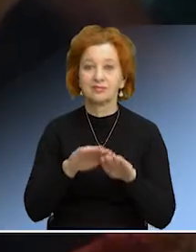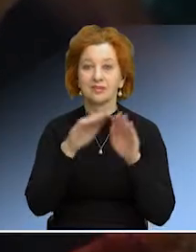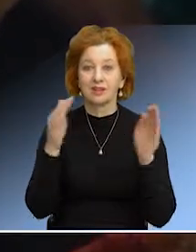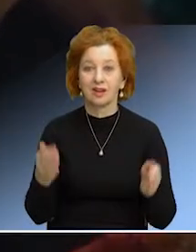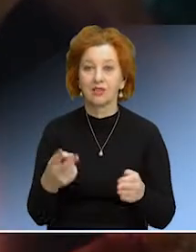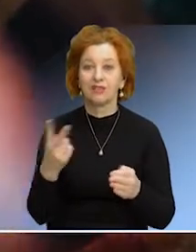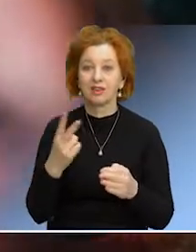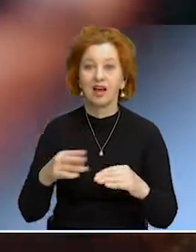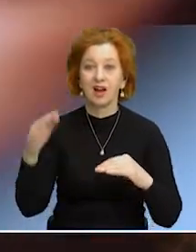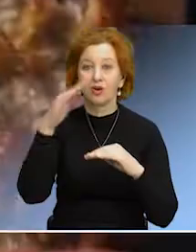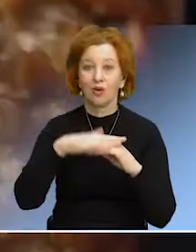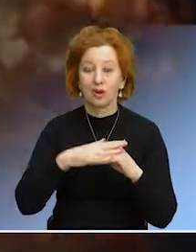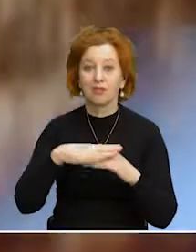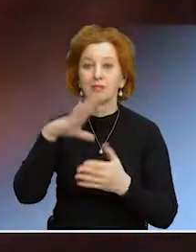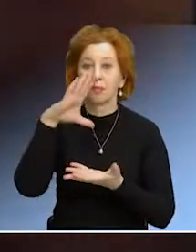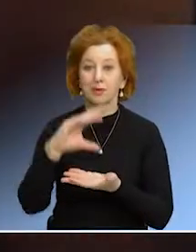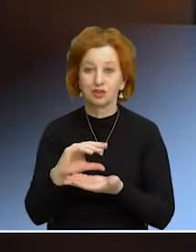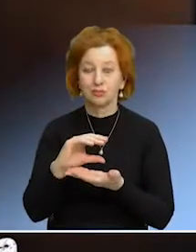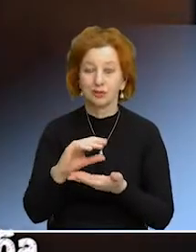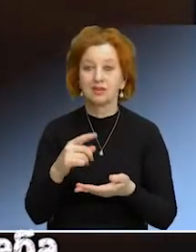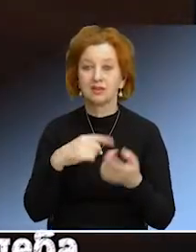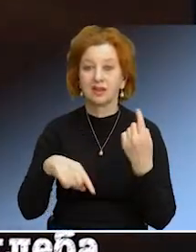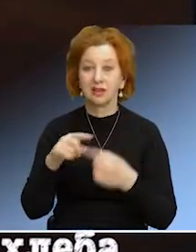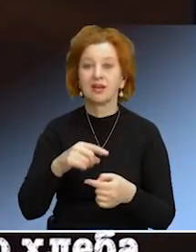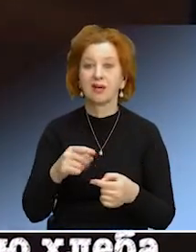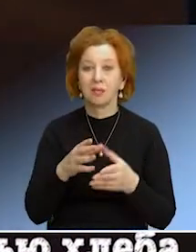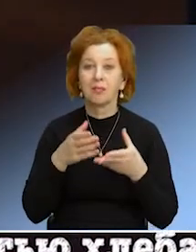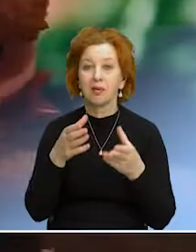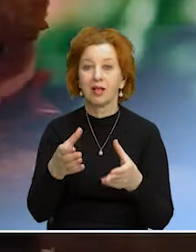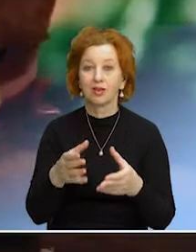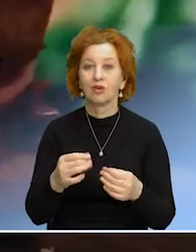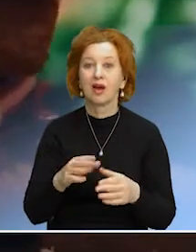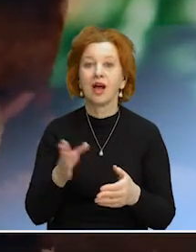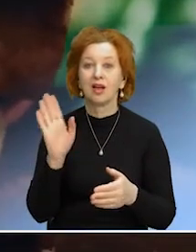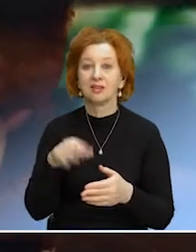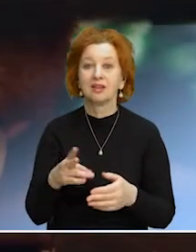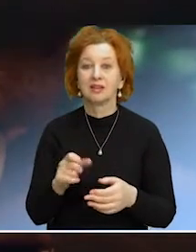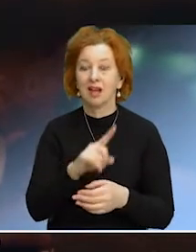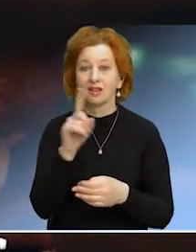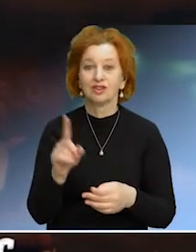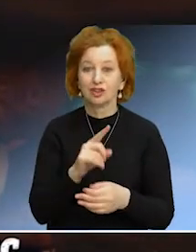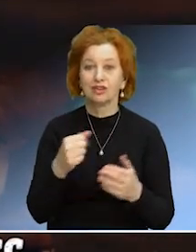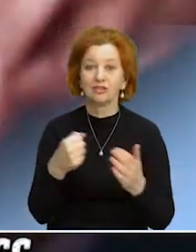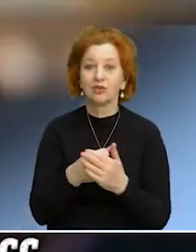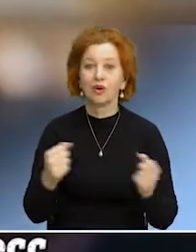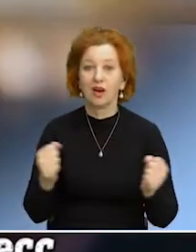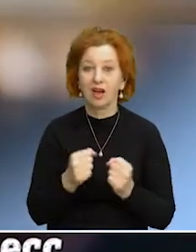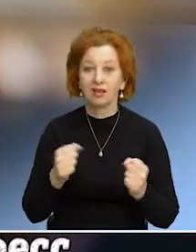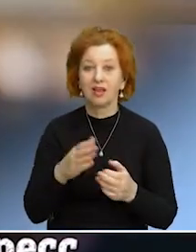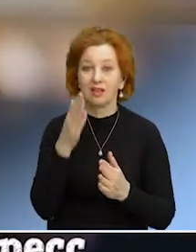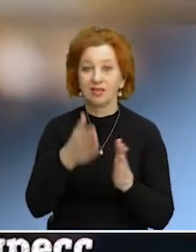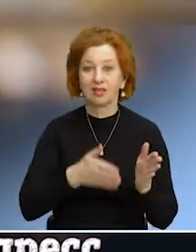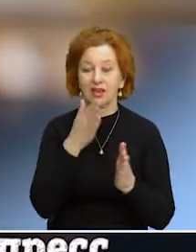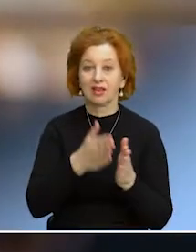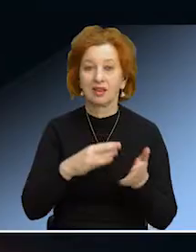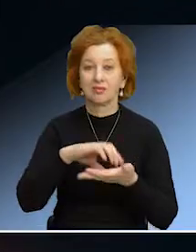Закройте сэндвич второй частью хлеба и плотно прижмите. На сэндвич положите тяжелый пресс и оставьте бутерброд на 1 час в холодильнике.